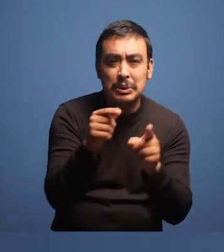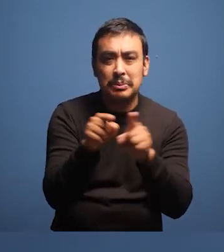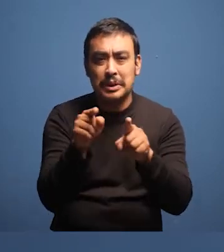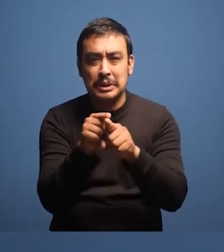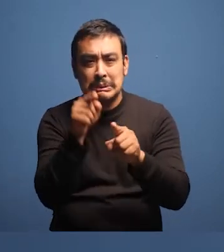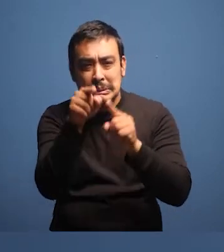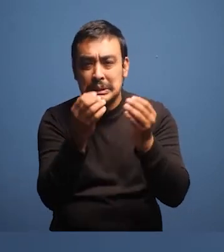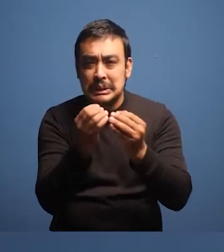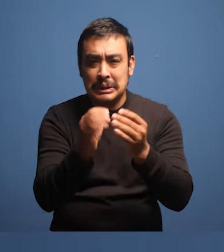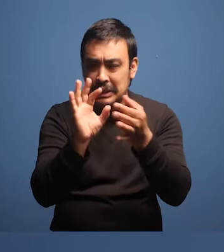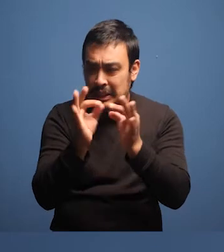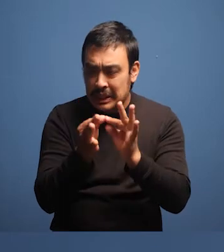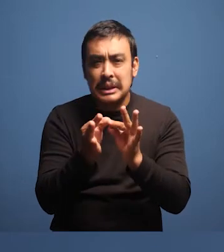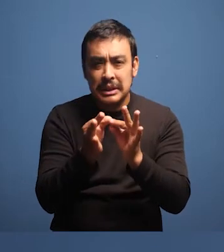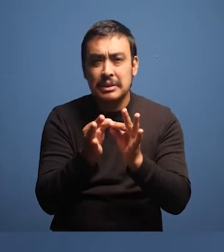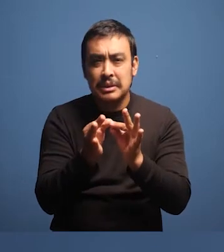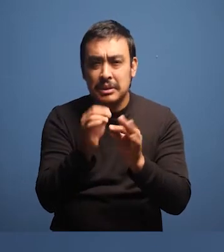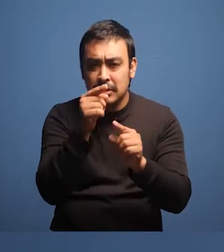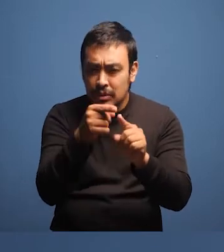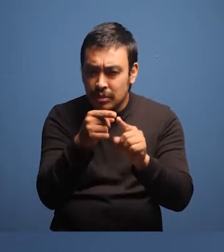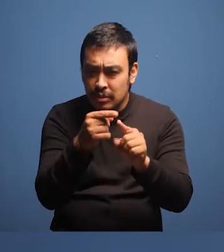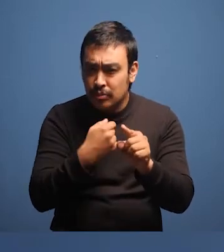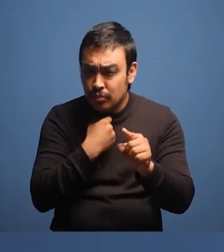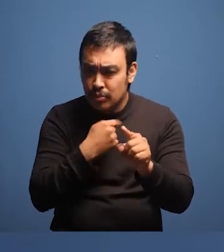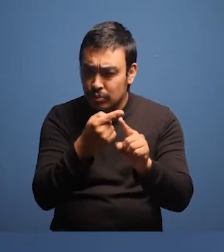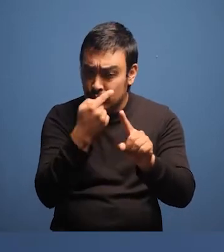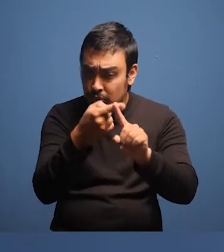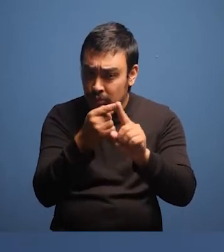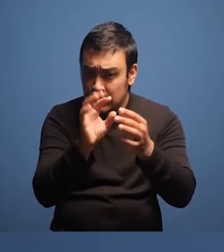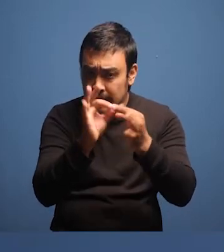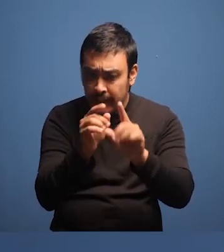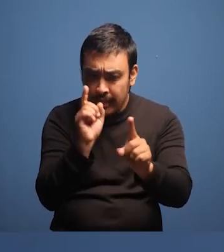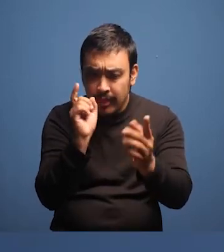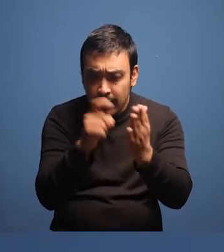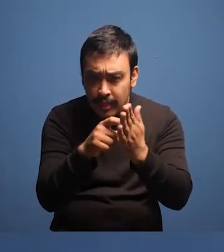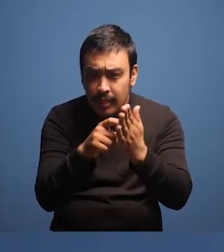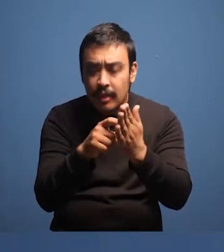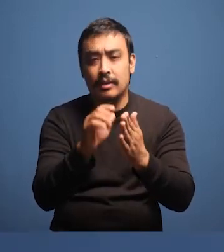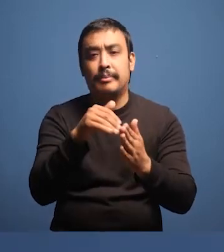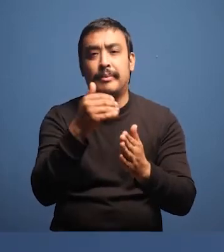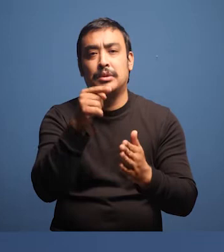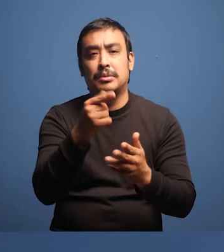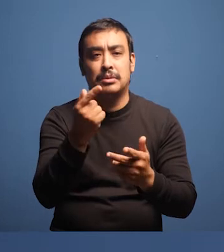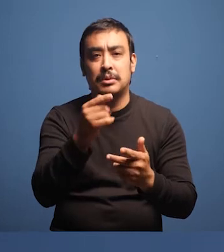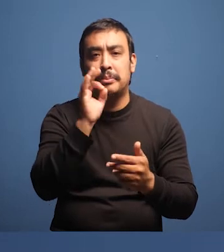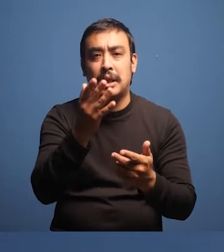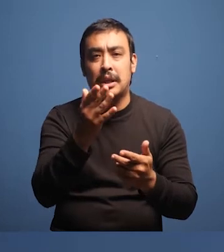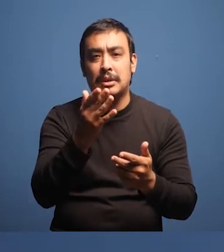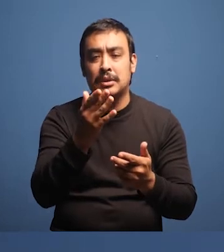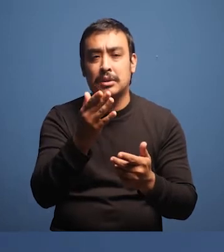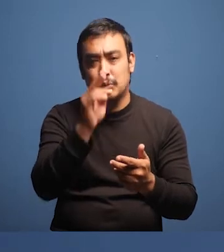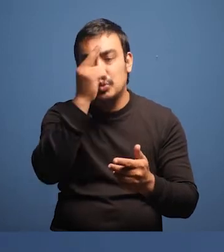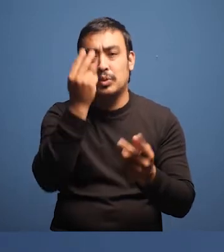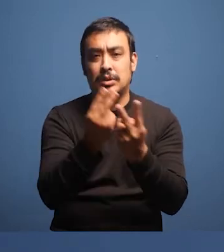आइरहेको त्यो लिङ्कहरू आइरहेको जुन चाहिँ हामीलाई चाहिँ ट्रस्टेड लागेर हामी सेयर गर्छौँ, त्यहाँ लिङ्कअप साइन अप गर्छौँ, तर पछि गएर त्यो त रियलमा चाहिँ ट्रिक भएको हुन्छ नि त।